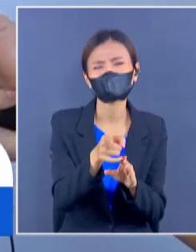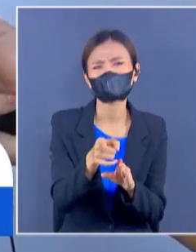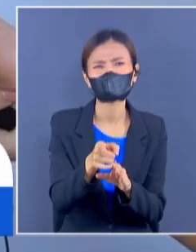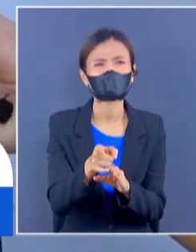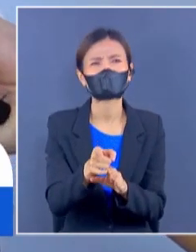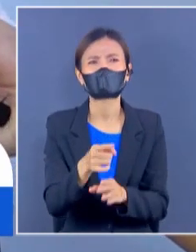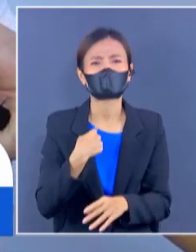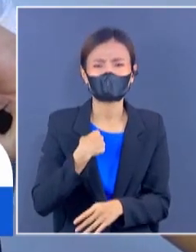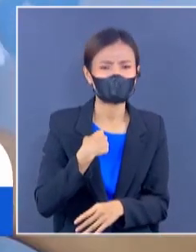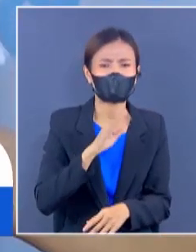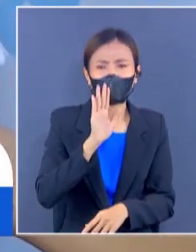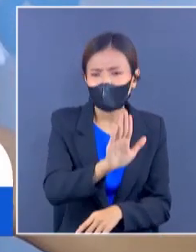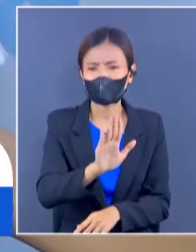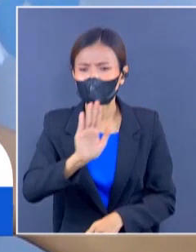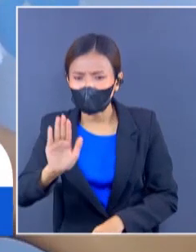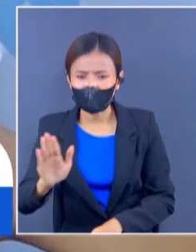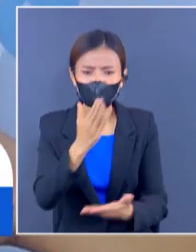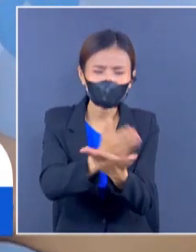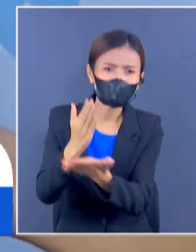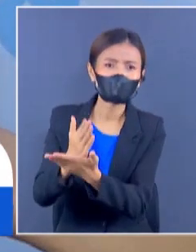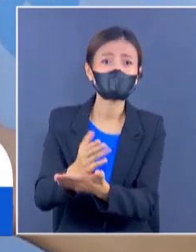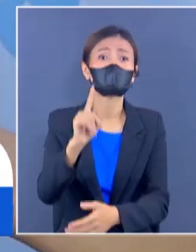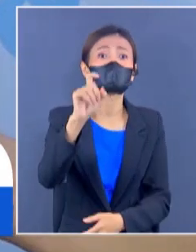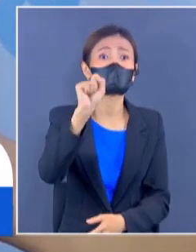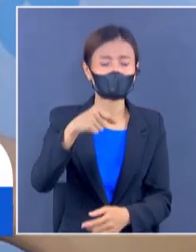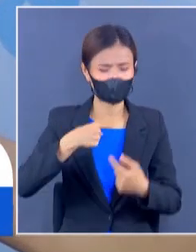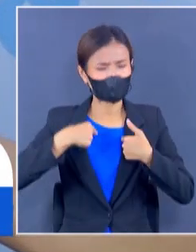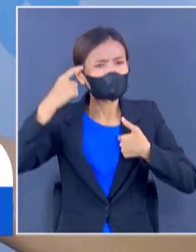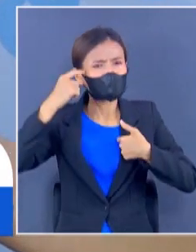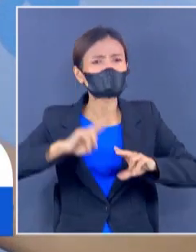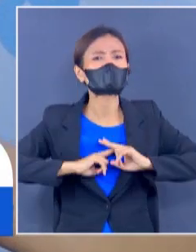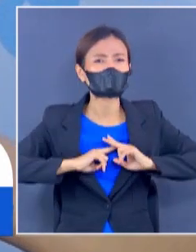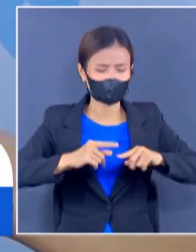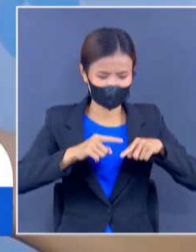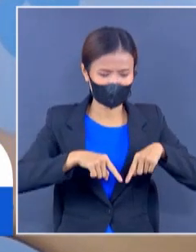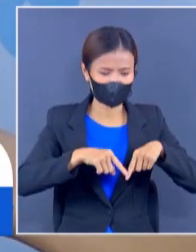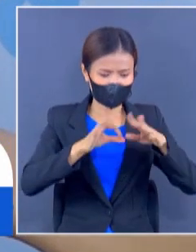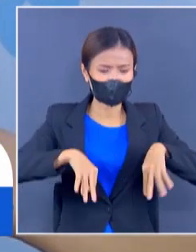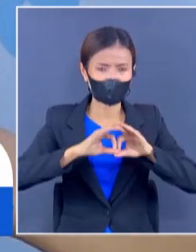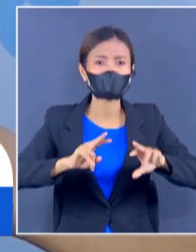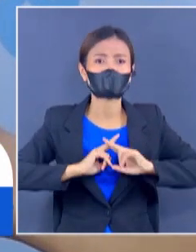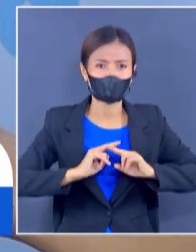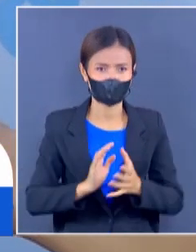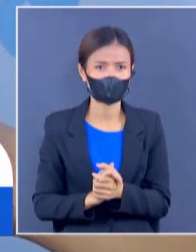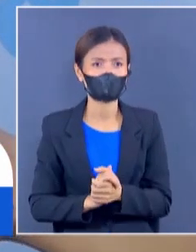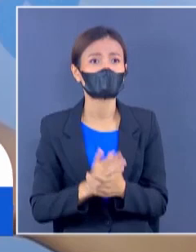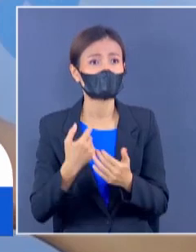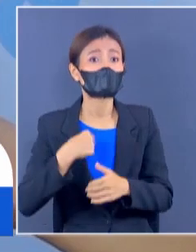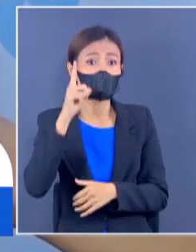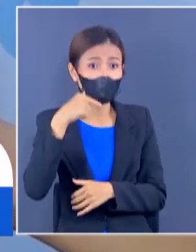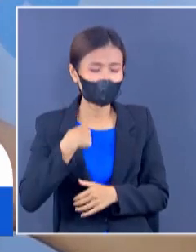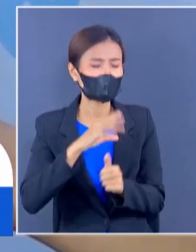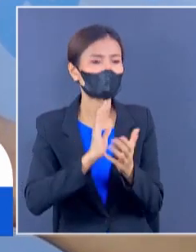ลือกเสพมันมากกว่า ก็เป็นประสบการณ์ของน้องเขานะคะแอนไม่ได้ให้คำแนะนำอะไรเยอะมากทุกอย่าง